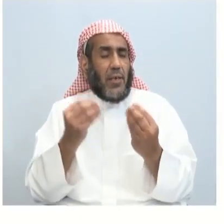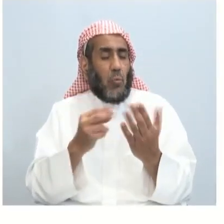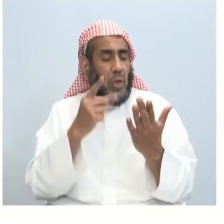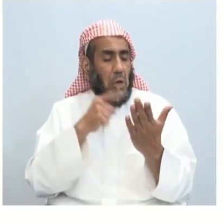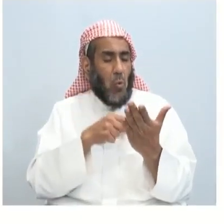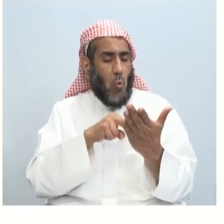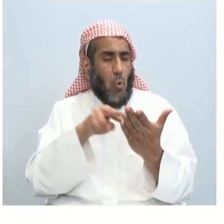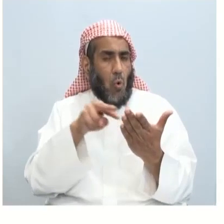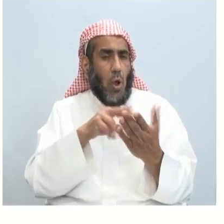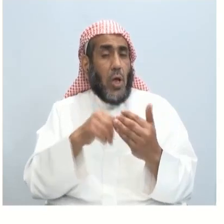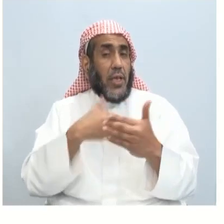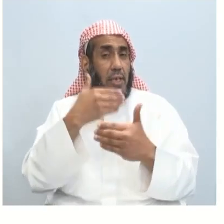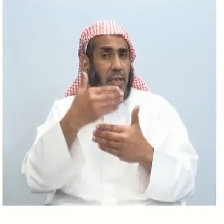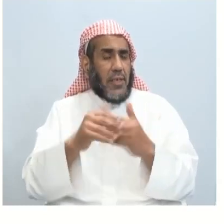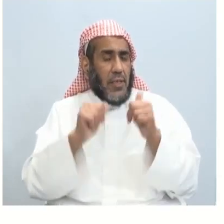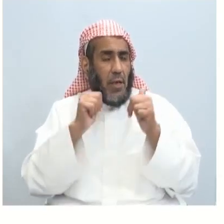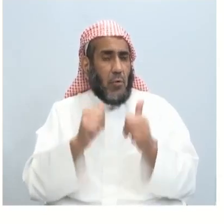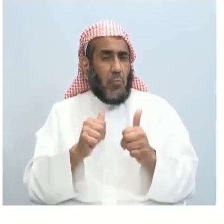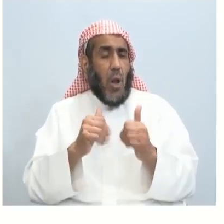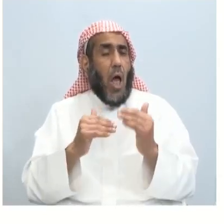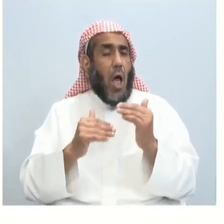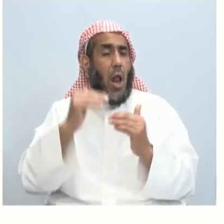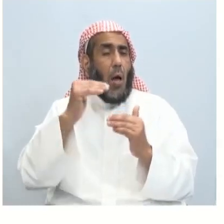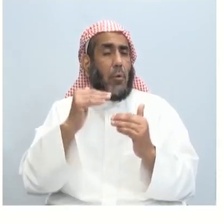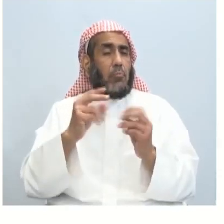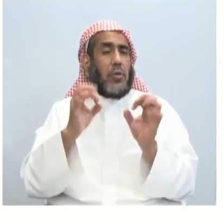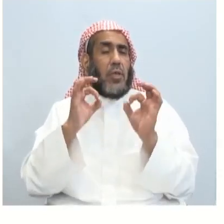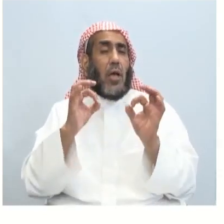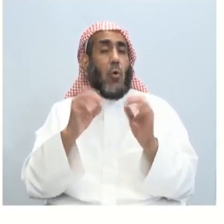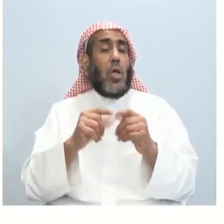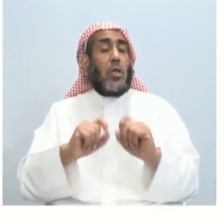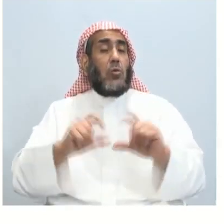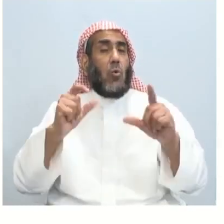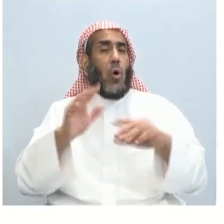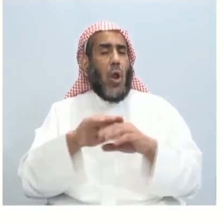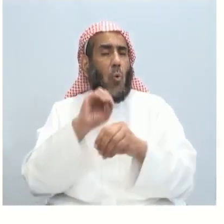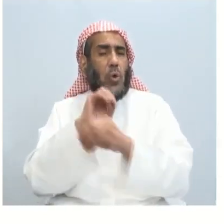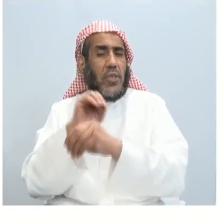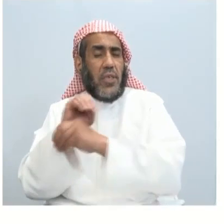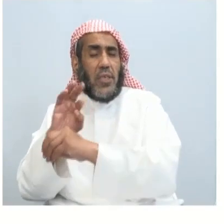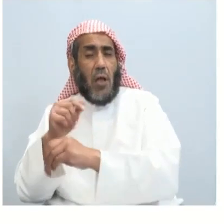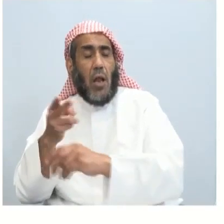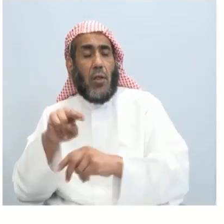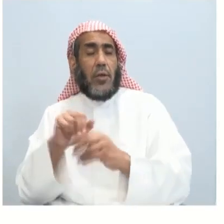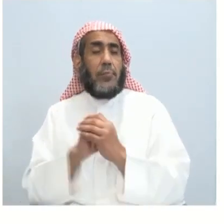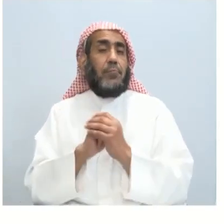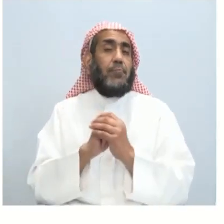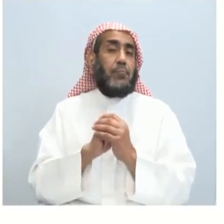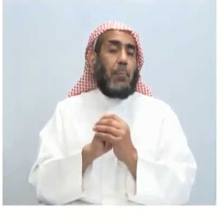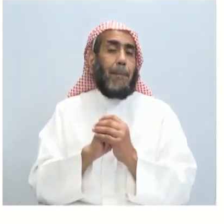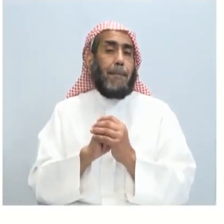والملاحظه التي من خلالها سيصل تلاميذه لاعلى مراتب الاتقان وهذا تدل وصيه جبل محيان على على